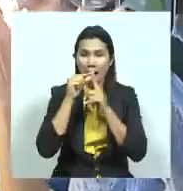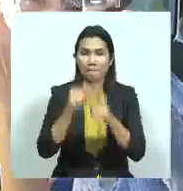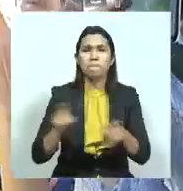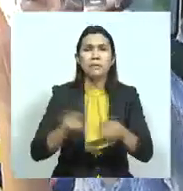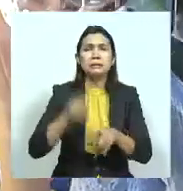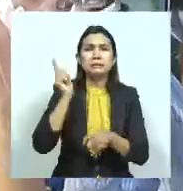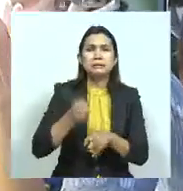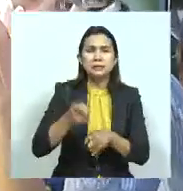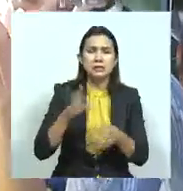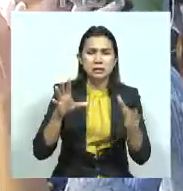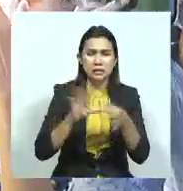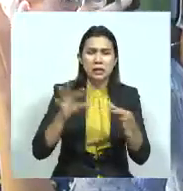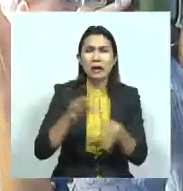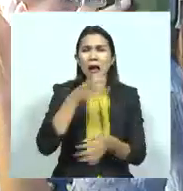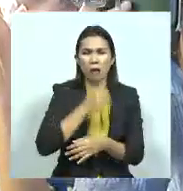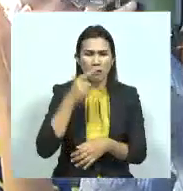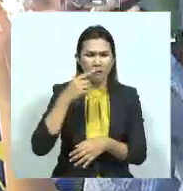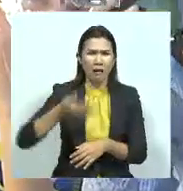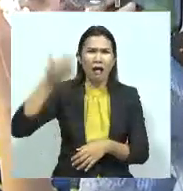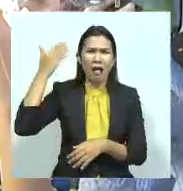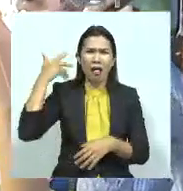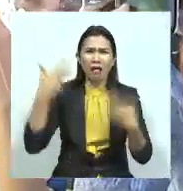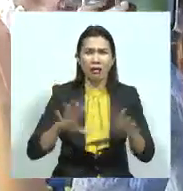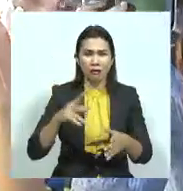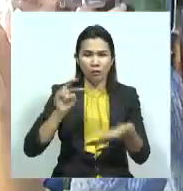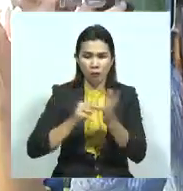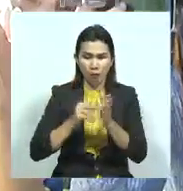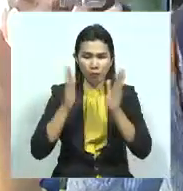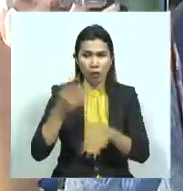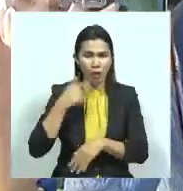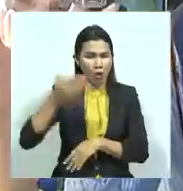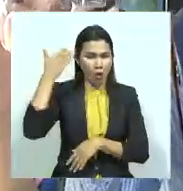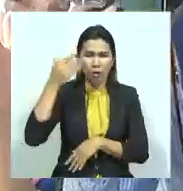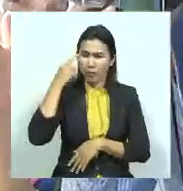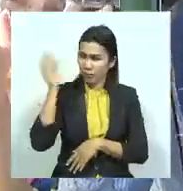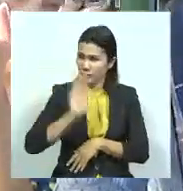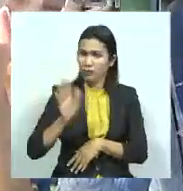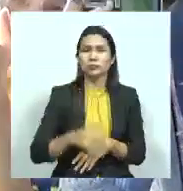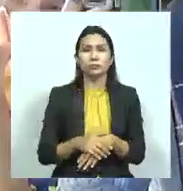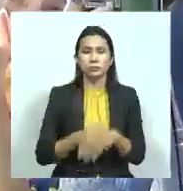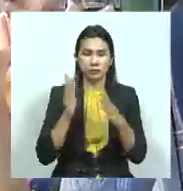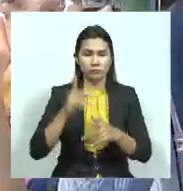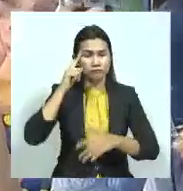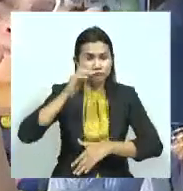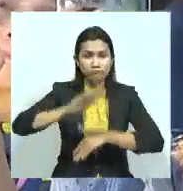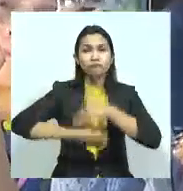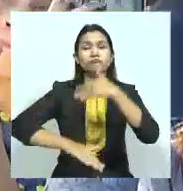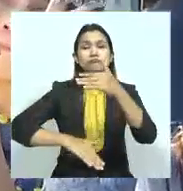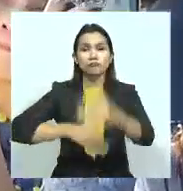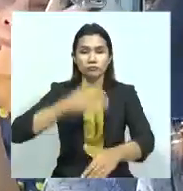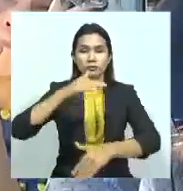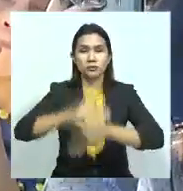เดิมๆเรื่องเก่าๆซึ่งมันผ่านไปแล้วนะทุกคนมันจะจมอยู่แต่กับอดีตได้ยังไงนะฮะมันก็ต้องก้าวกันช่